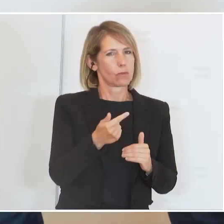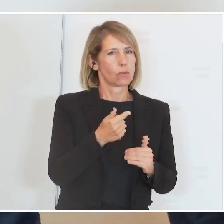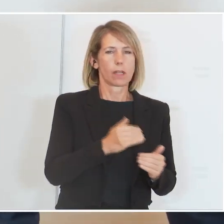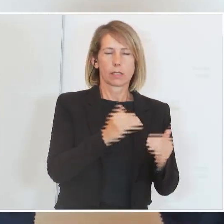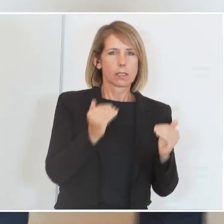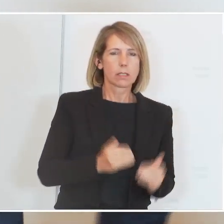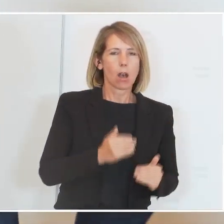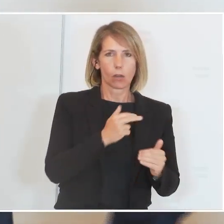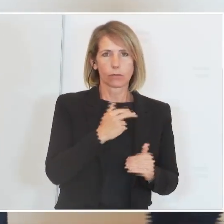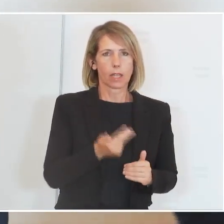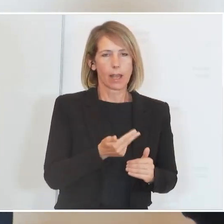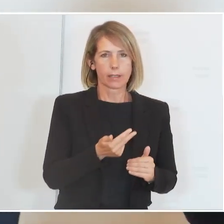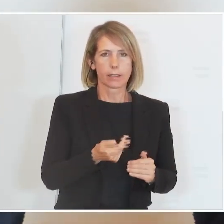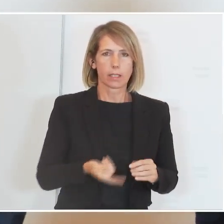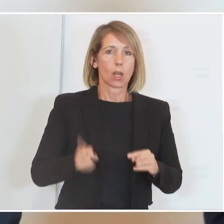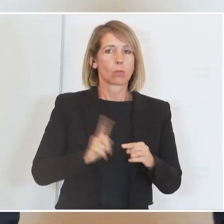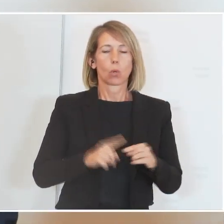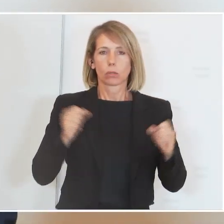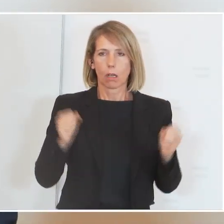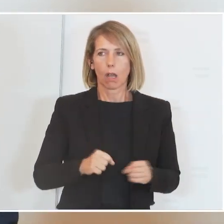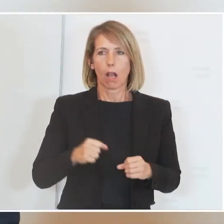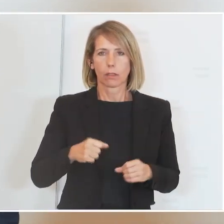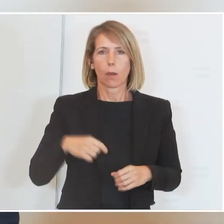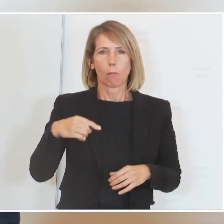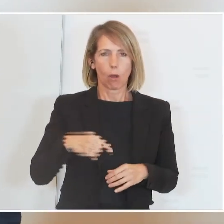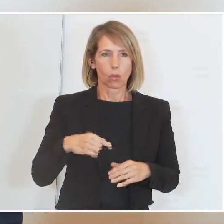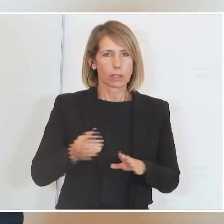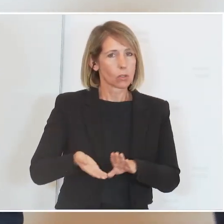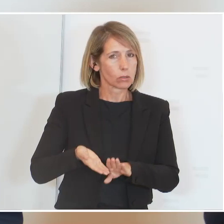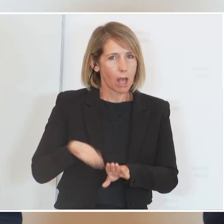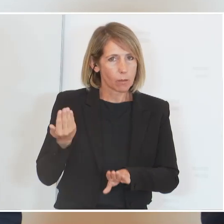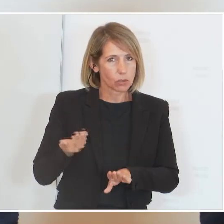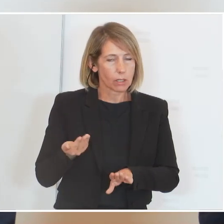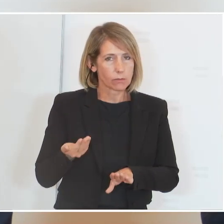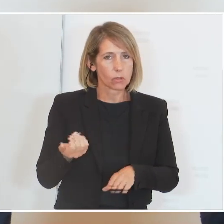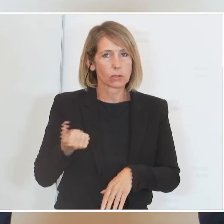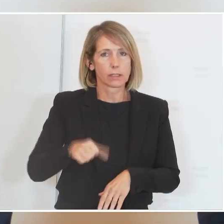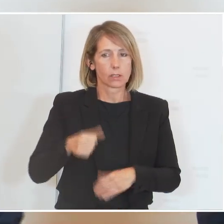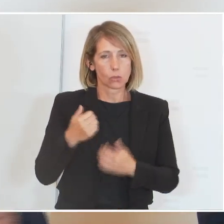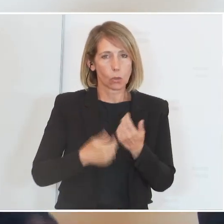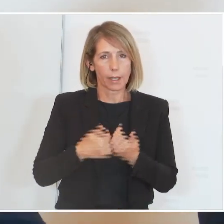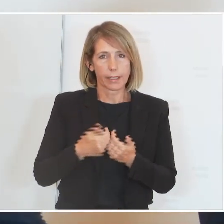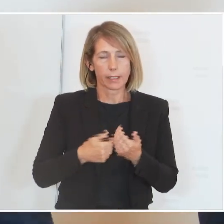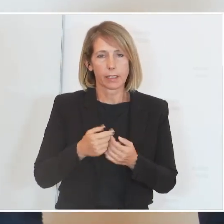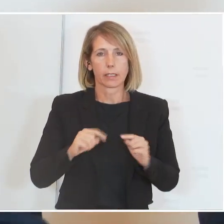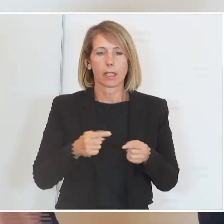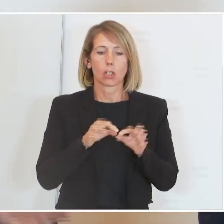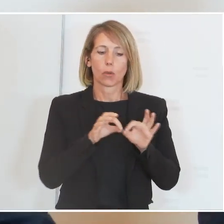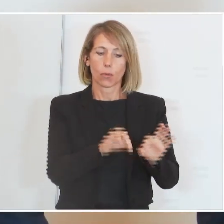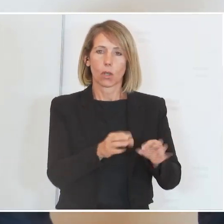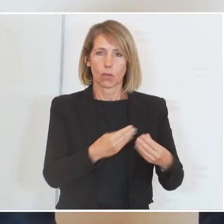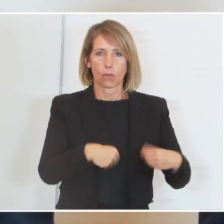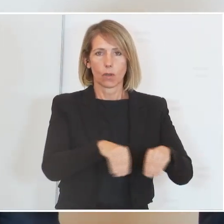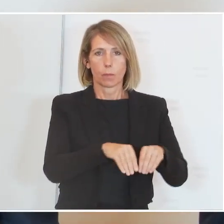Folgen, plus die kalte Progression, jetzt die Abschaffung der kalten Progression drüber gelegt, dann sind das für diese Familie mit